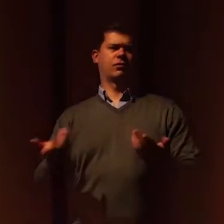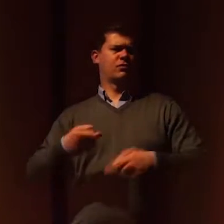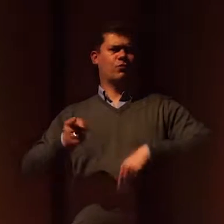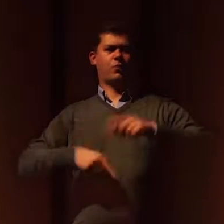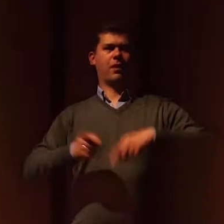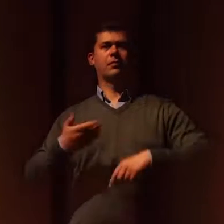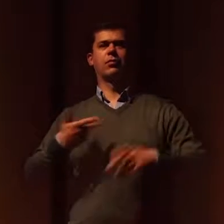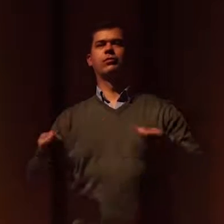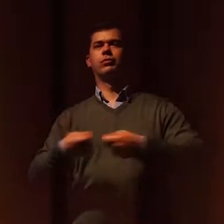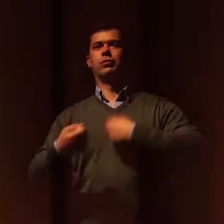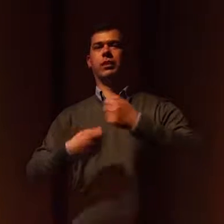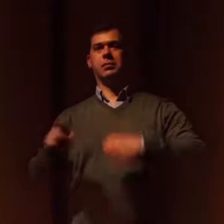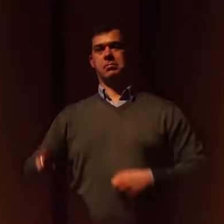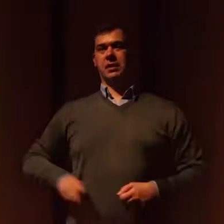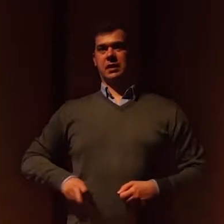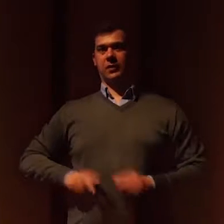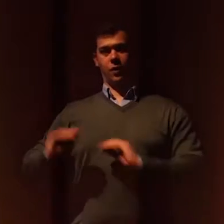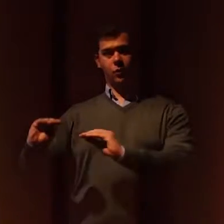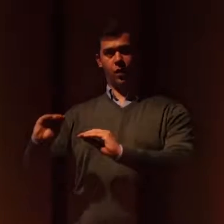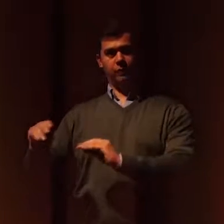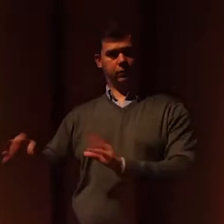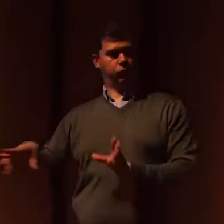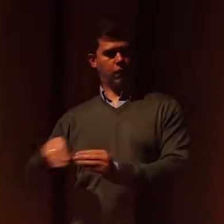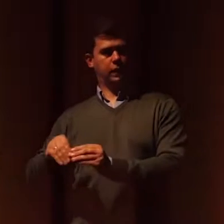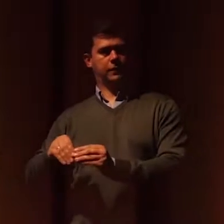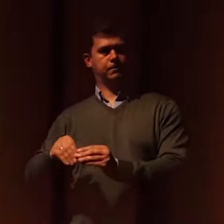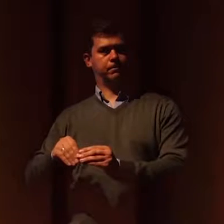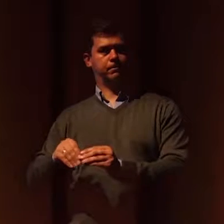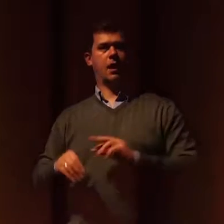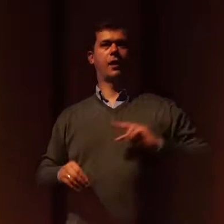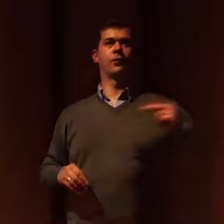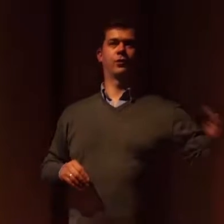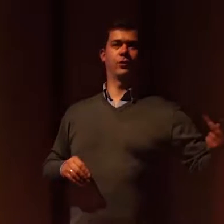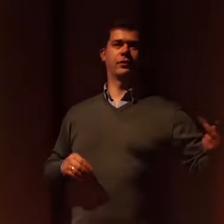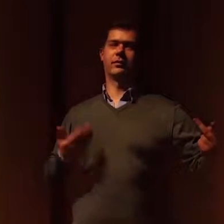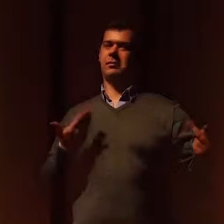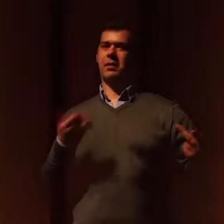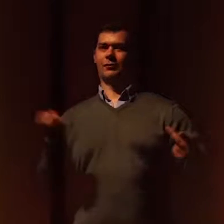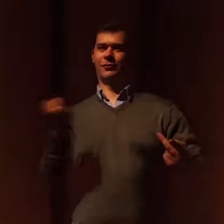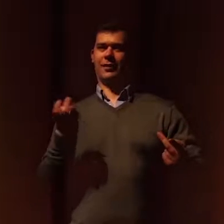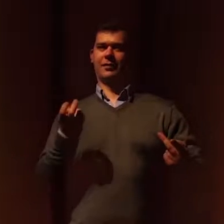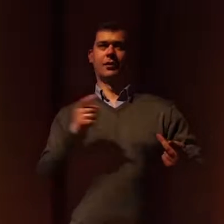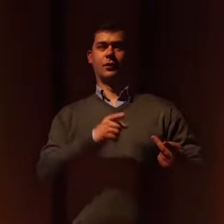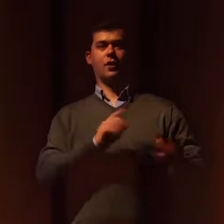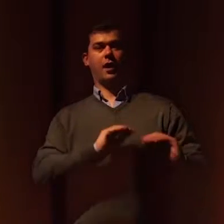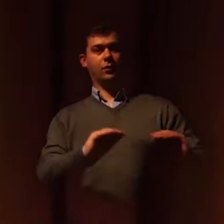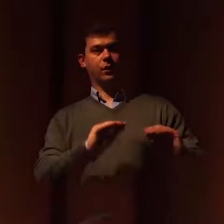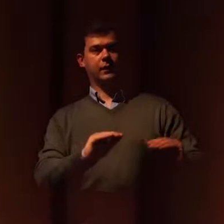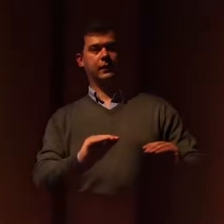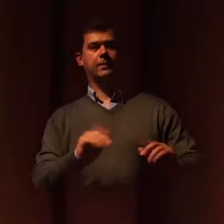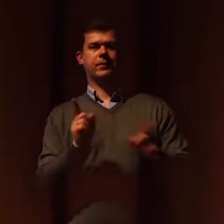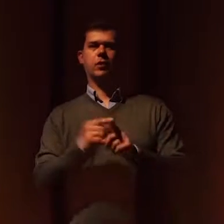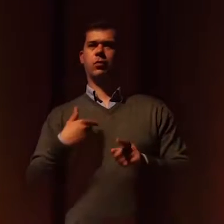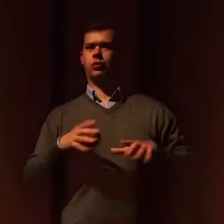była z samym Ministerstwem edukacji ale to co jest niesłychanie ciekawe w dziedzinie edukacji to jest